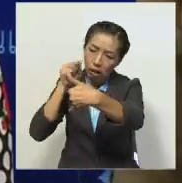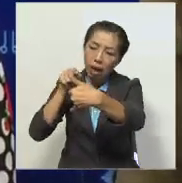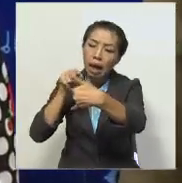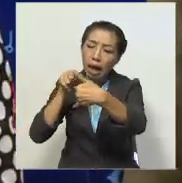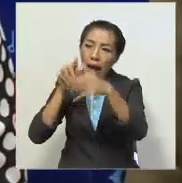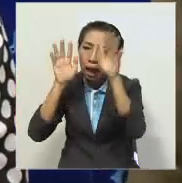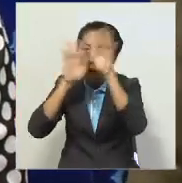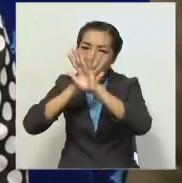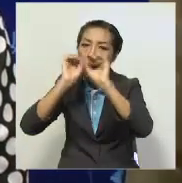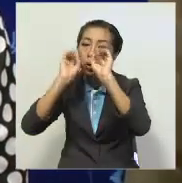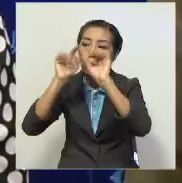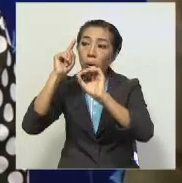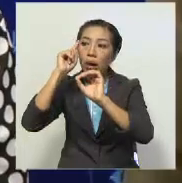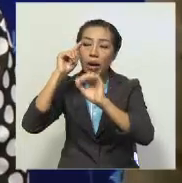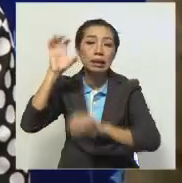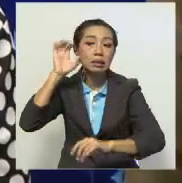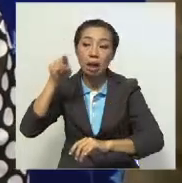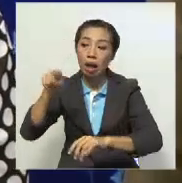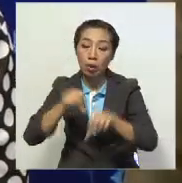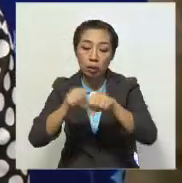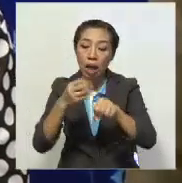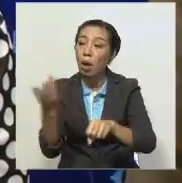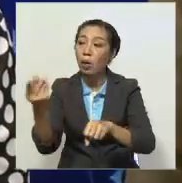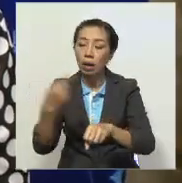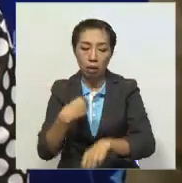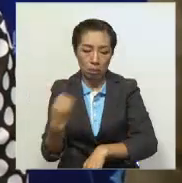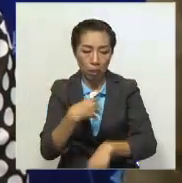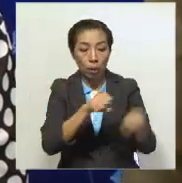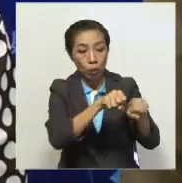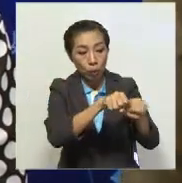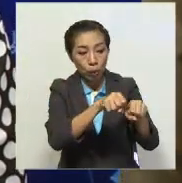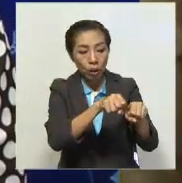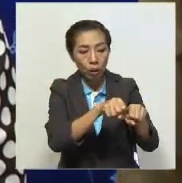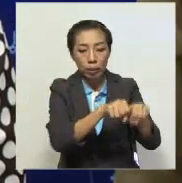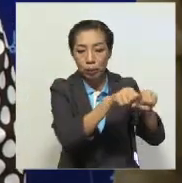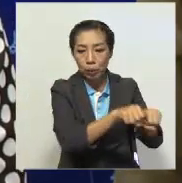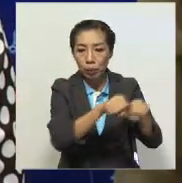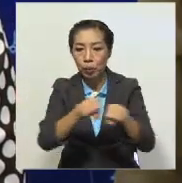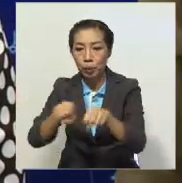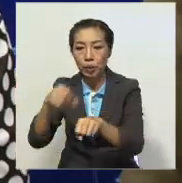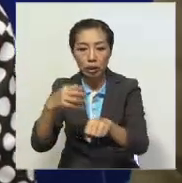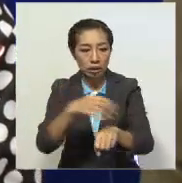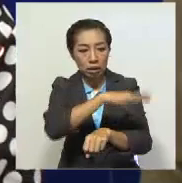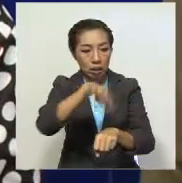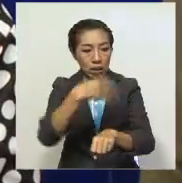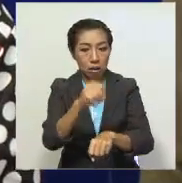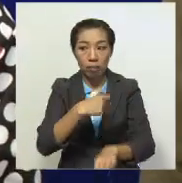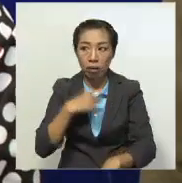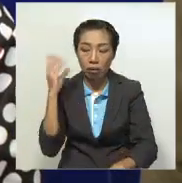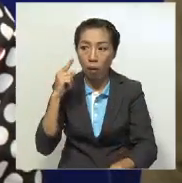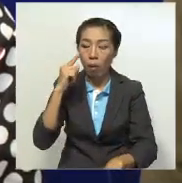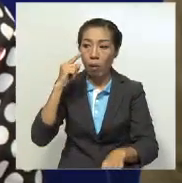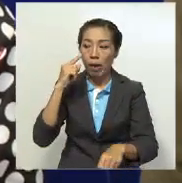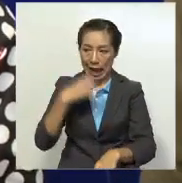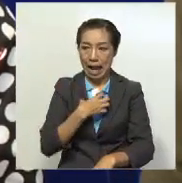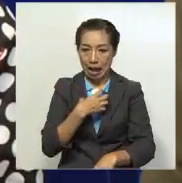ชื่อเขาเนาะเอากี่คู่เขาบอกประมาณสักสิบกว่าคู่คำว่าสิบกว่าคู่เนี่ยก็เราก็อยากได้เหมือนกันเนาะแล้วก็เ